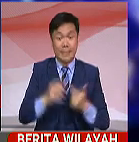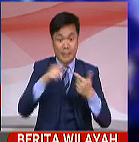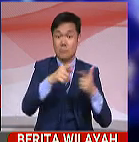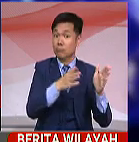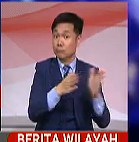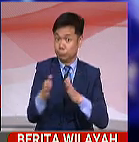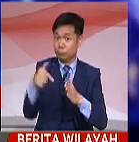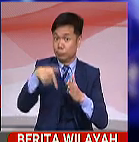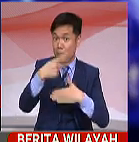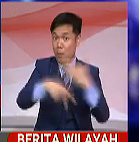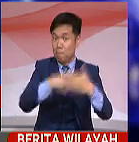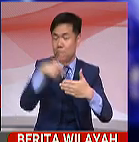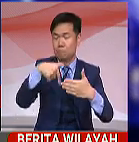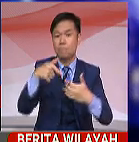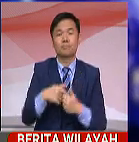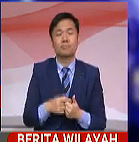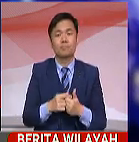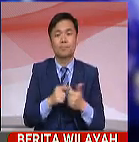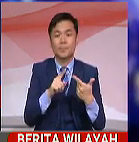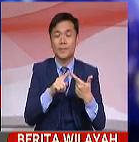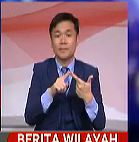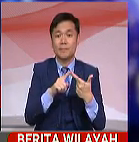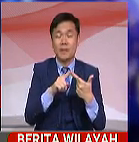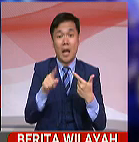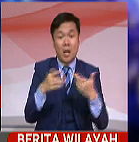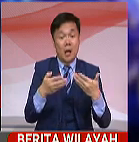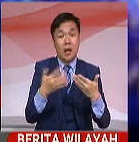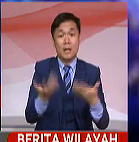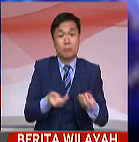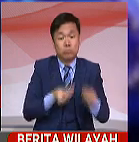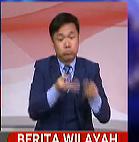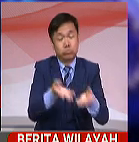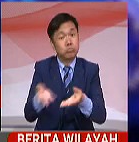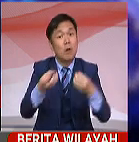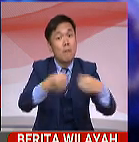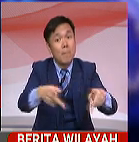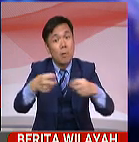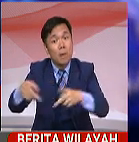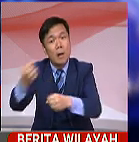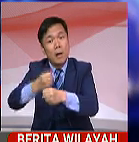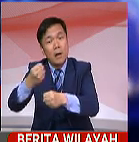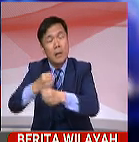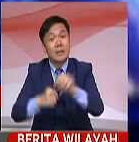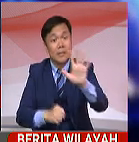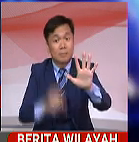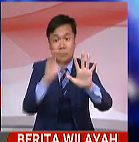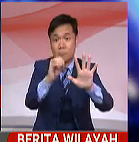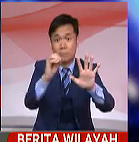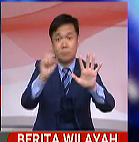juga menyasarkan untuk membuka 500,000